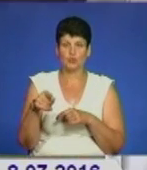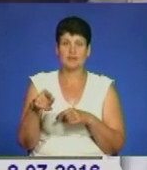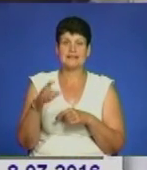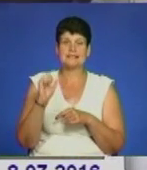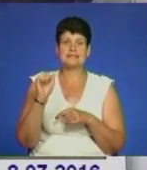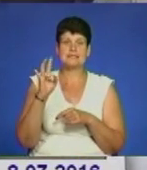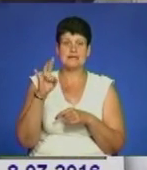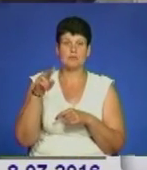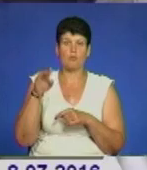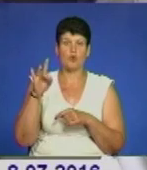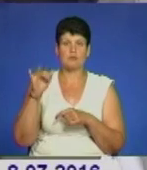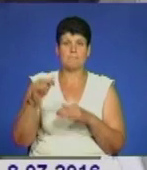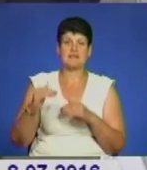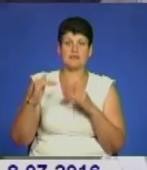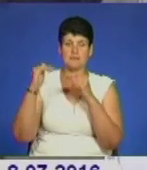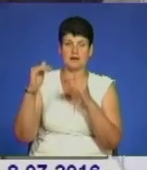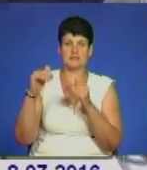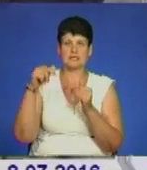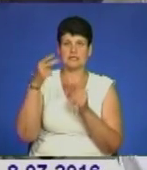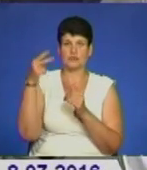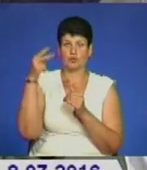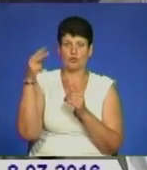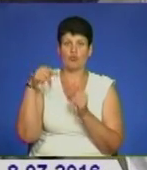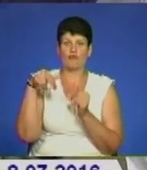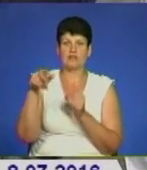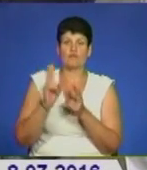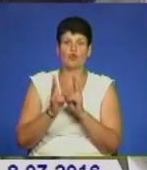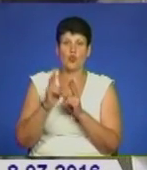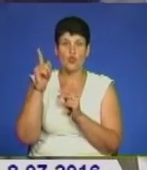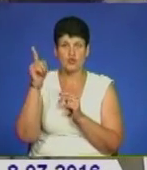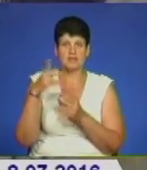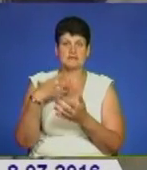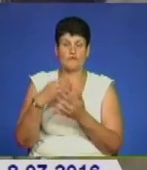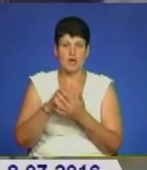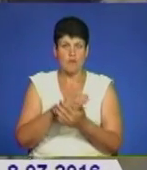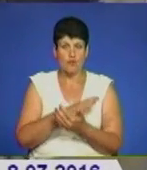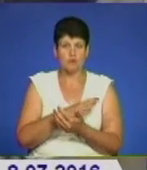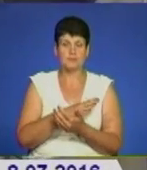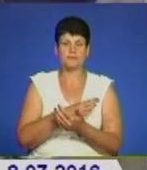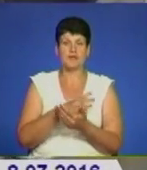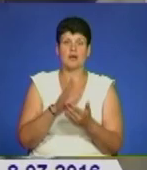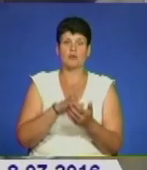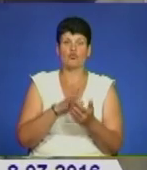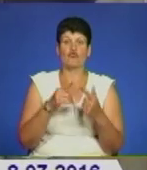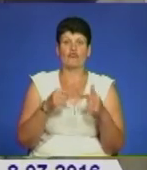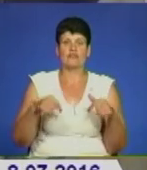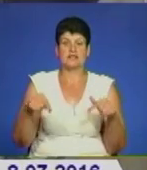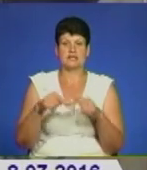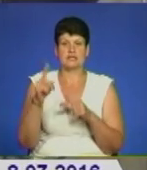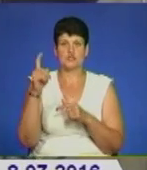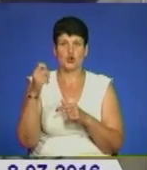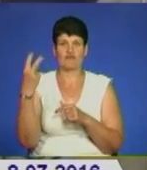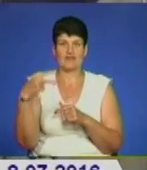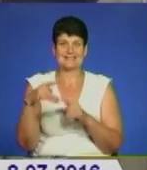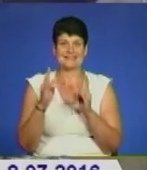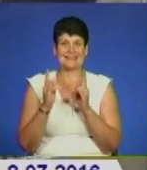санпропускник, піднімалися на другий поверх, туди вхід в кухню був. Була кухня своя і був відділ на 120